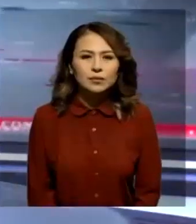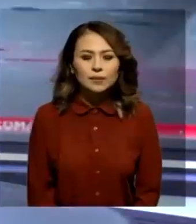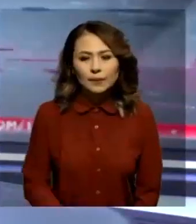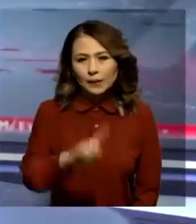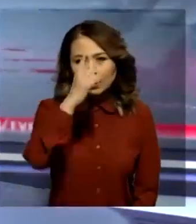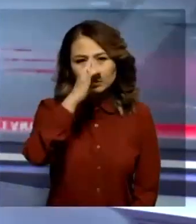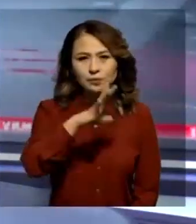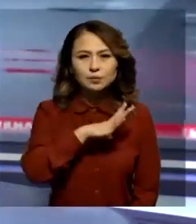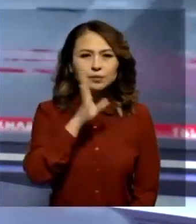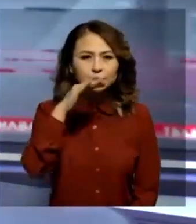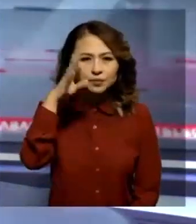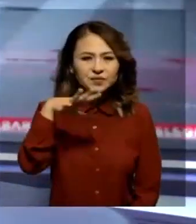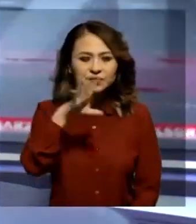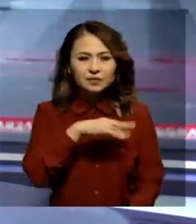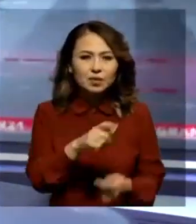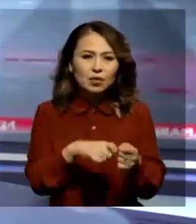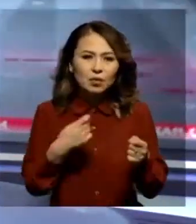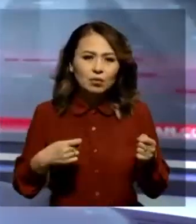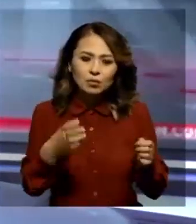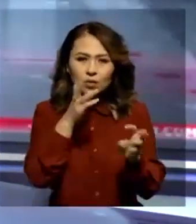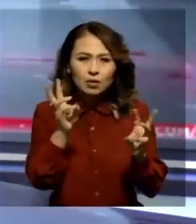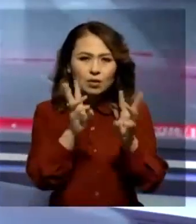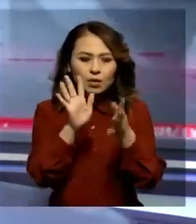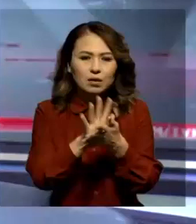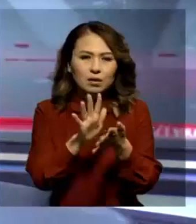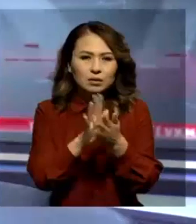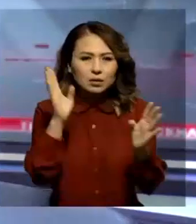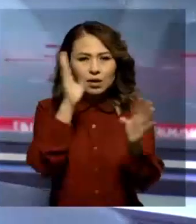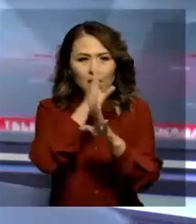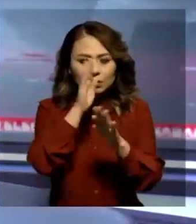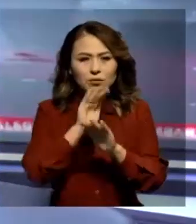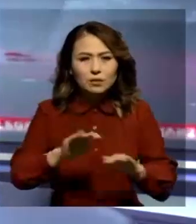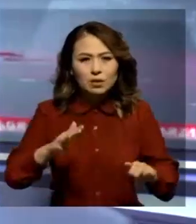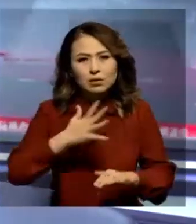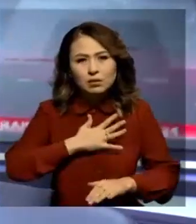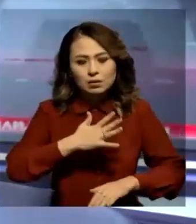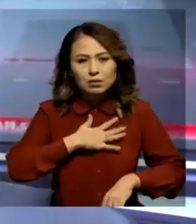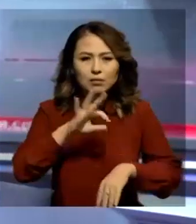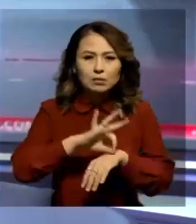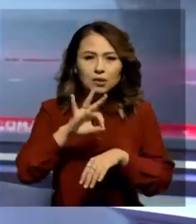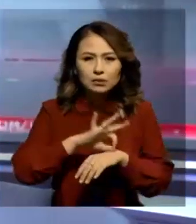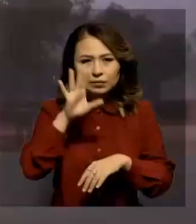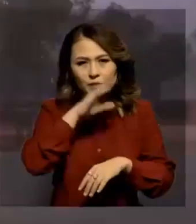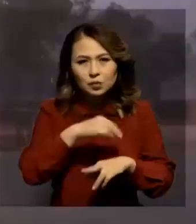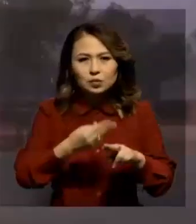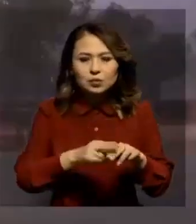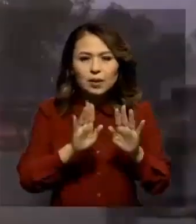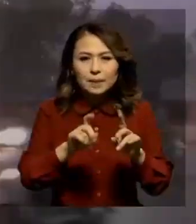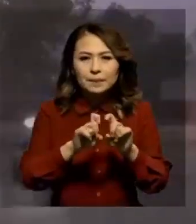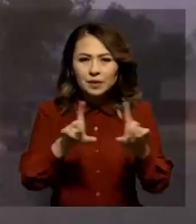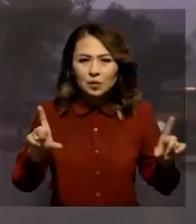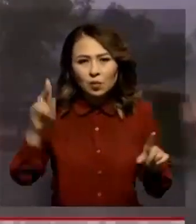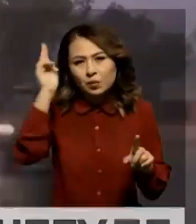Үндістанда ата-аналар бірнеше күнге созылған түтінге шағымданды. Лас ауа балалар арасында ентігу, демікпе ауруларын тудырады дейді олар. Бірақ